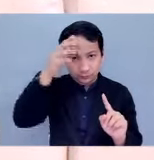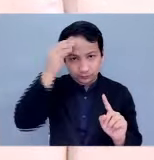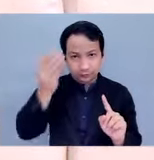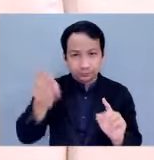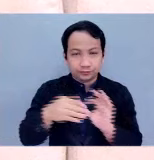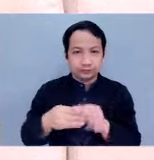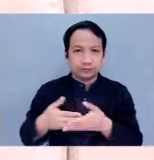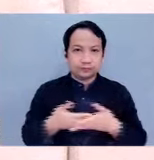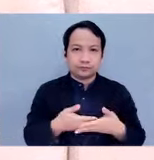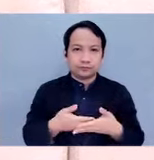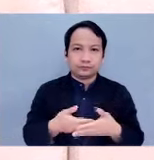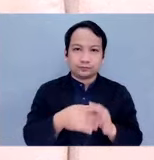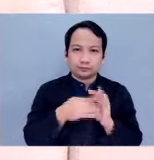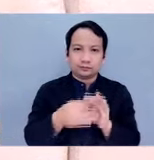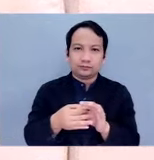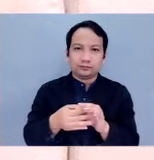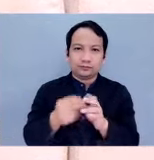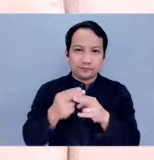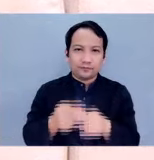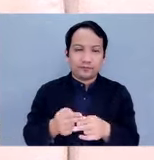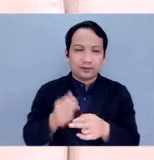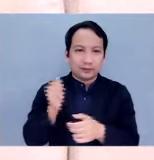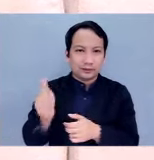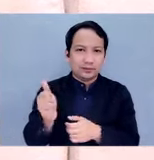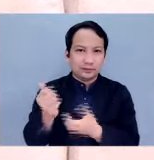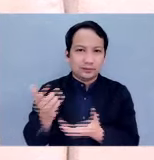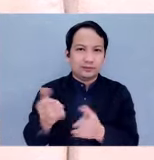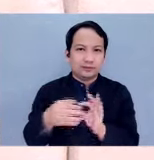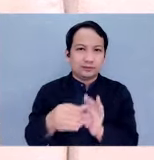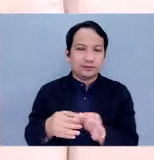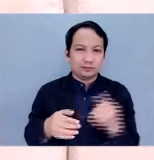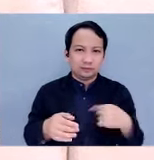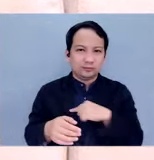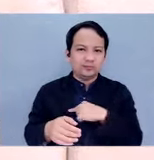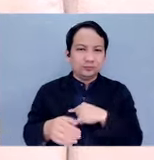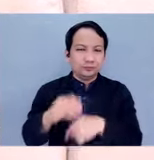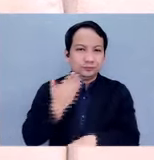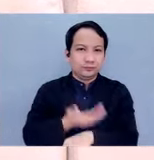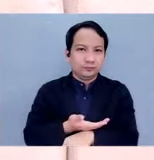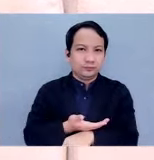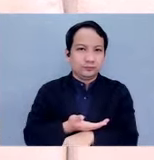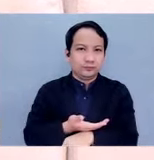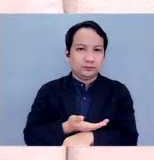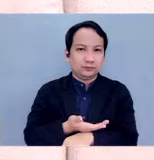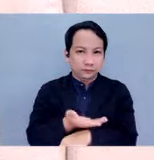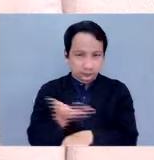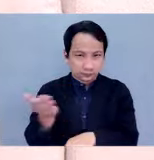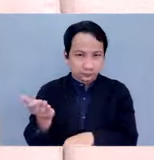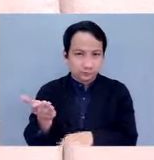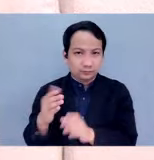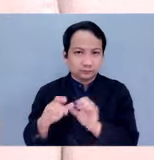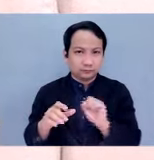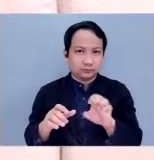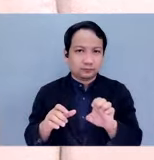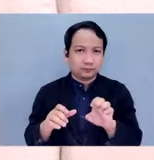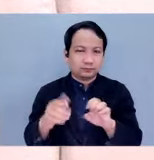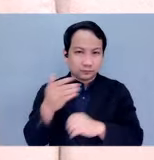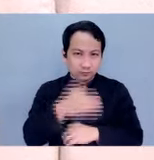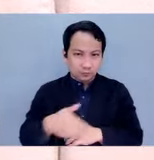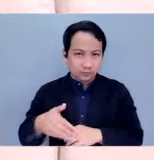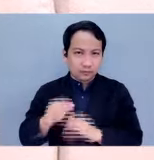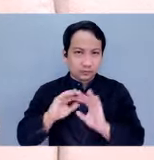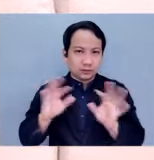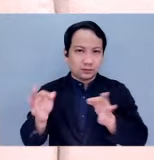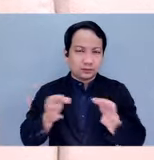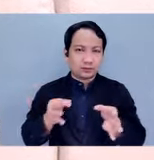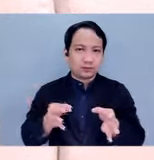Nako, kaninong apelyido ba ang pwede niyang gamitin para sa kanyang anak? Yan at ang iba pang kaso sa mga single. Lilinawin natin sa